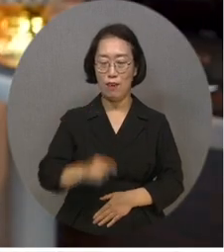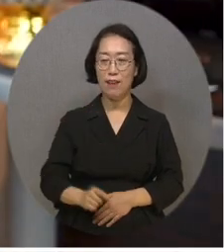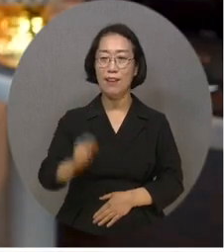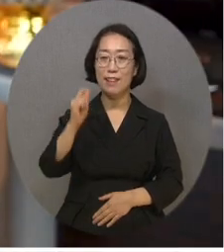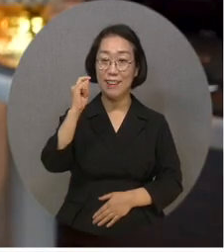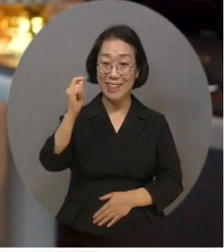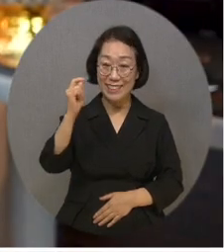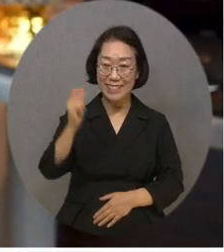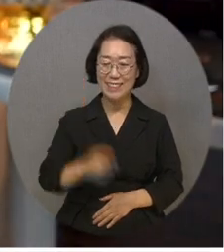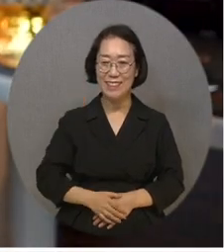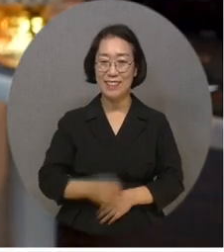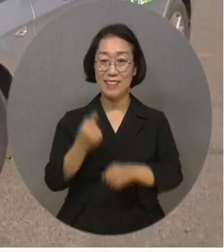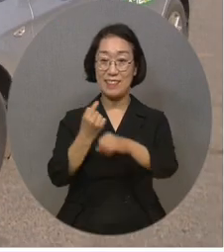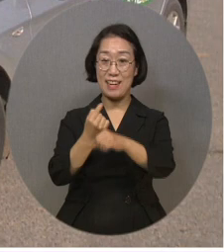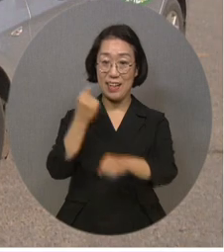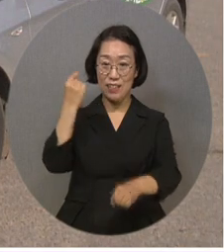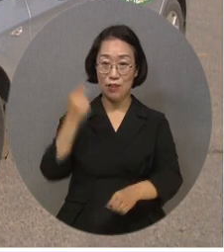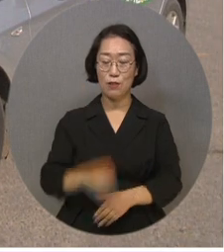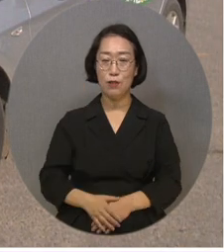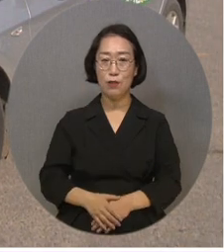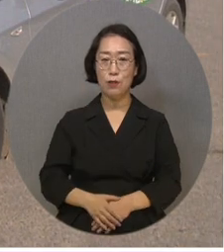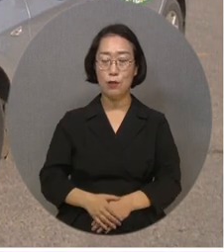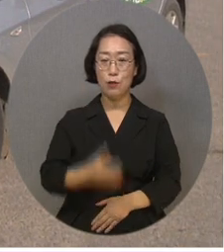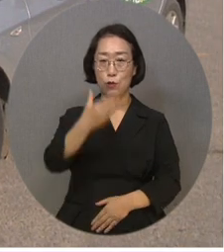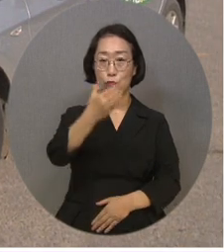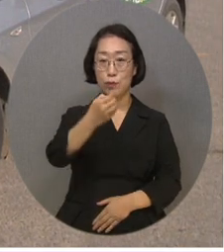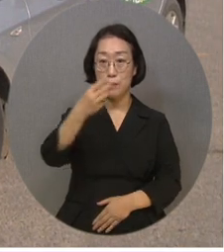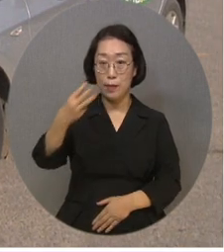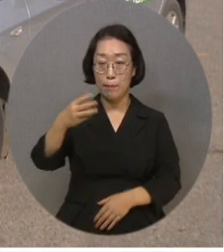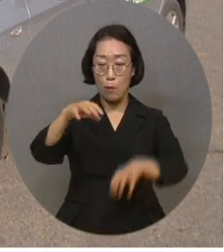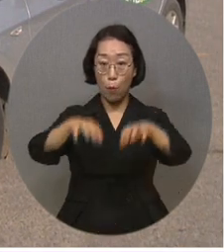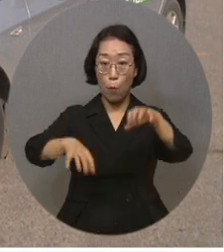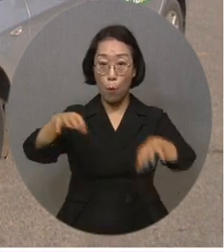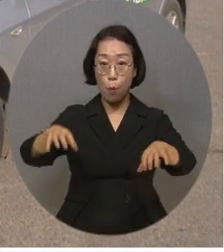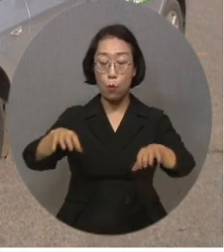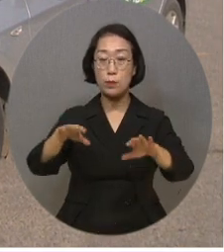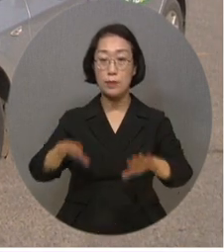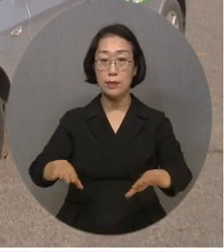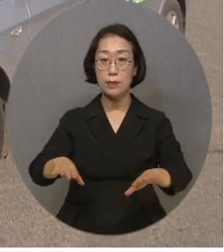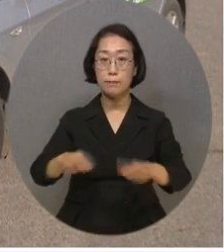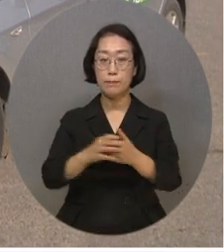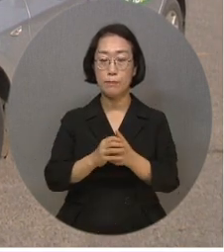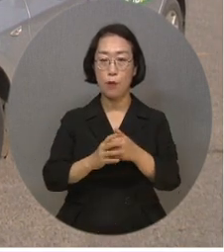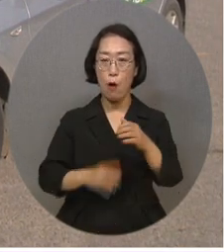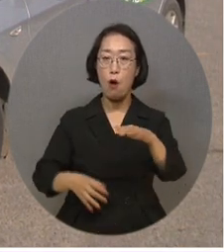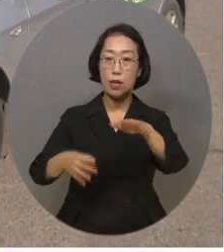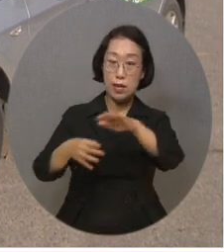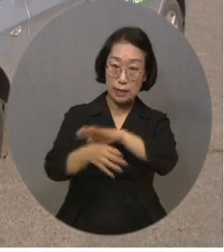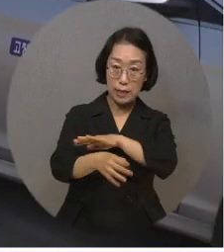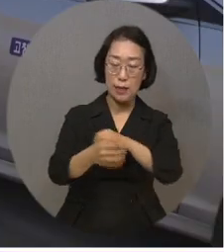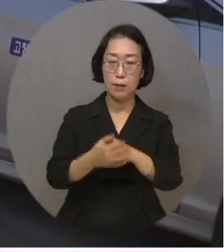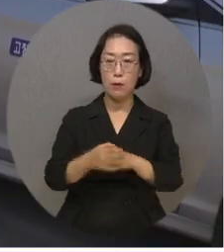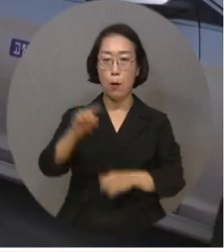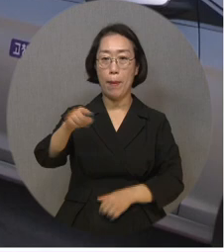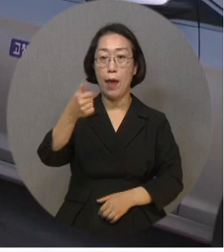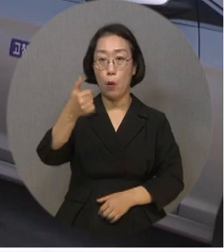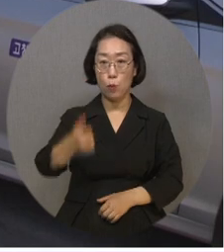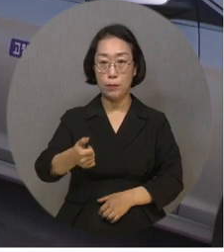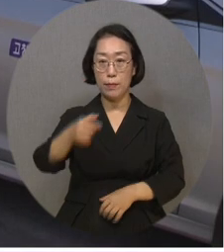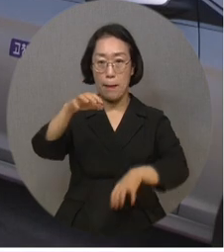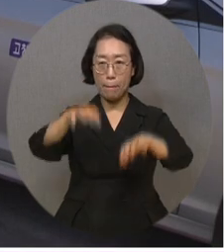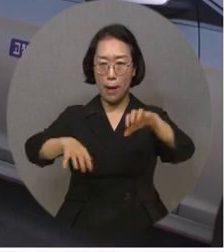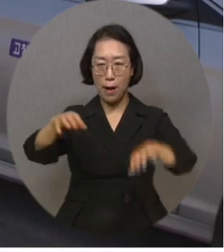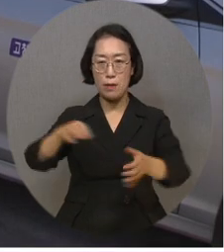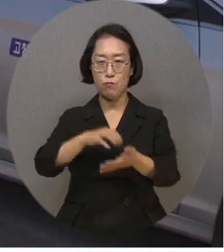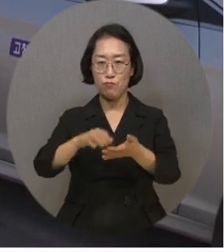부르는데 작년에는 이제 93개 마을 했던 것을 이제 금년도에는 좀 예산도 더 투입을 해서 150개 마을로 좀